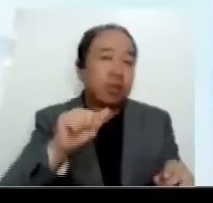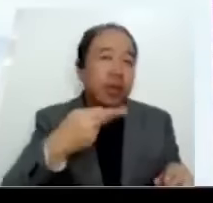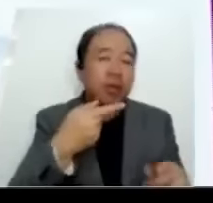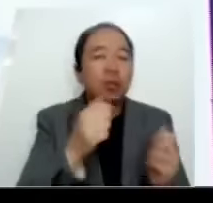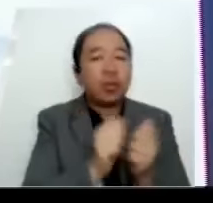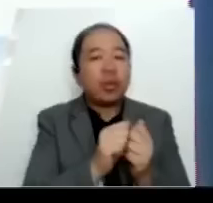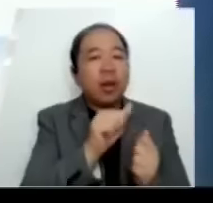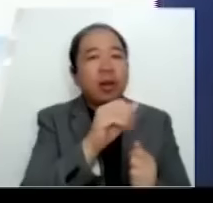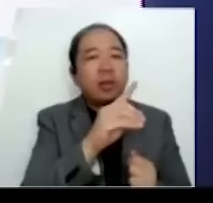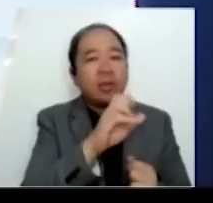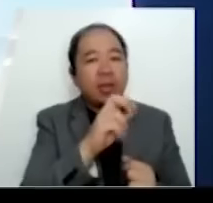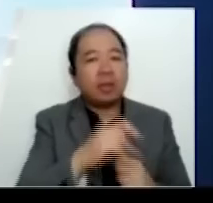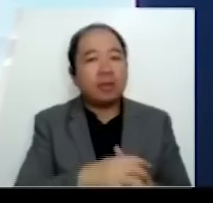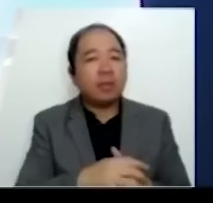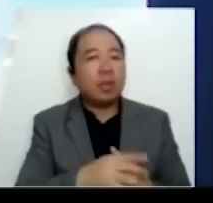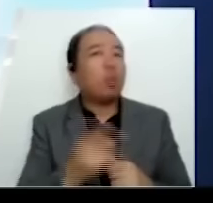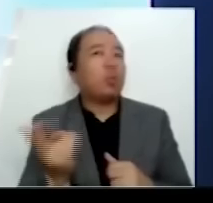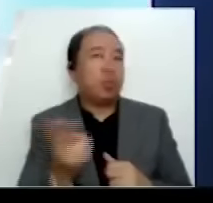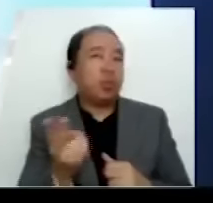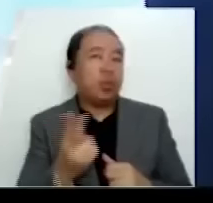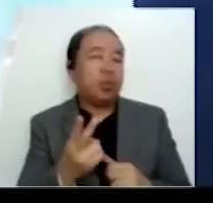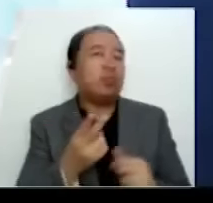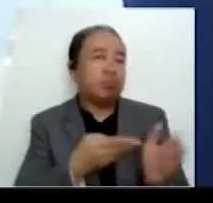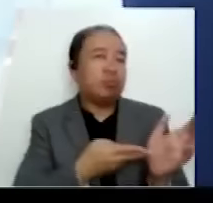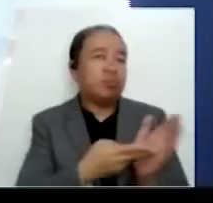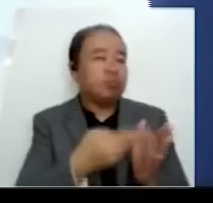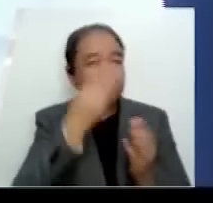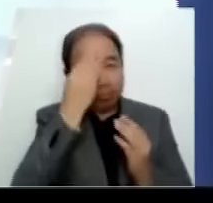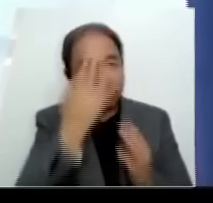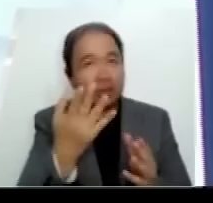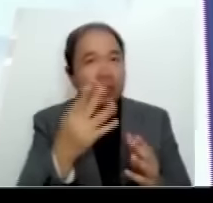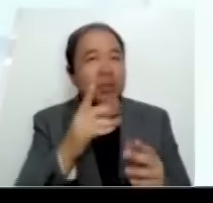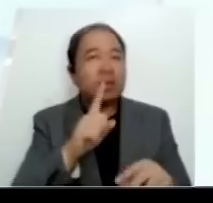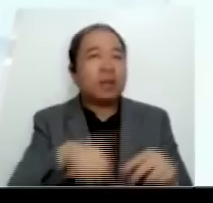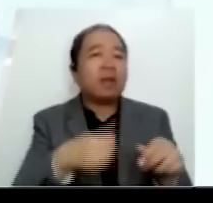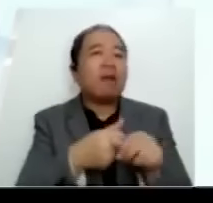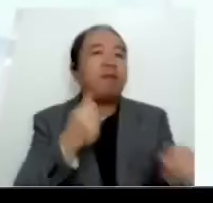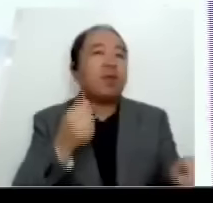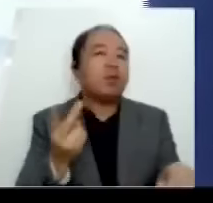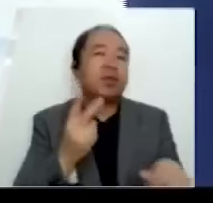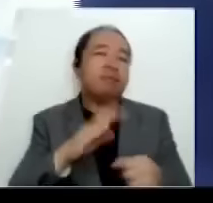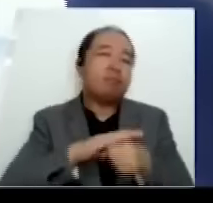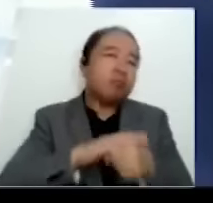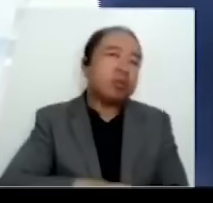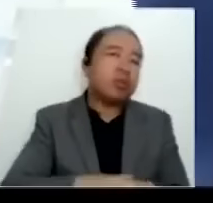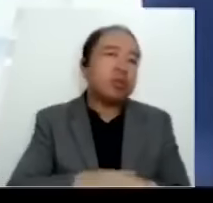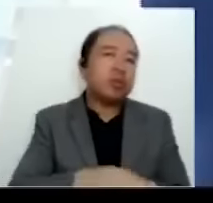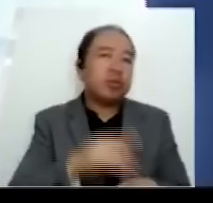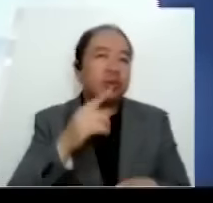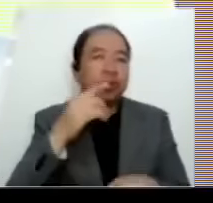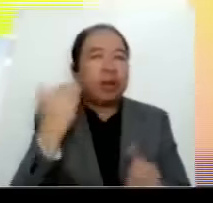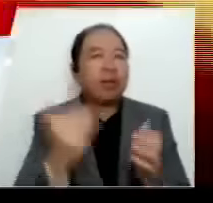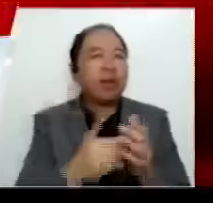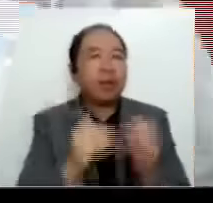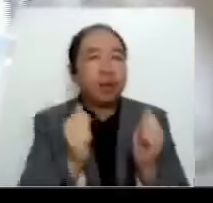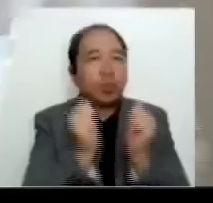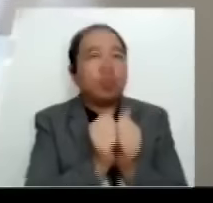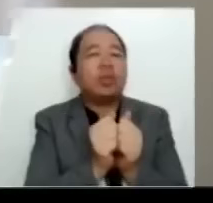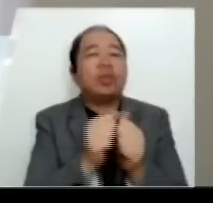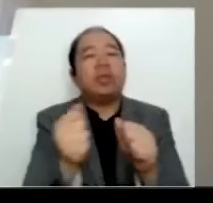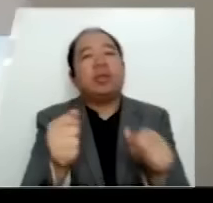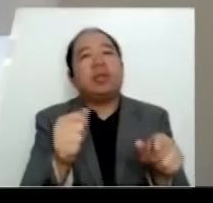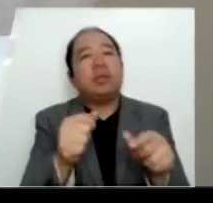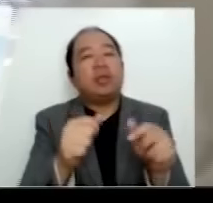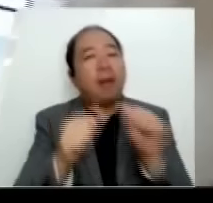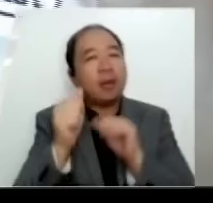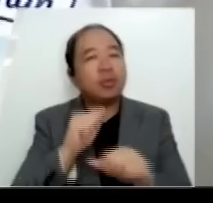Pag-amin ni na Alden and Kath, di raw maiwasan na makaramdam sila ng pressure sa kanilang pagbabalik together sa big screen. Every time